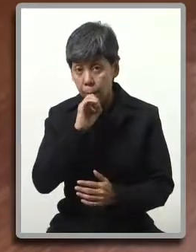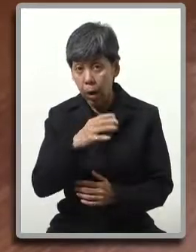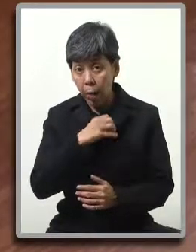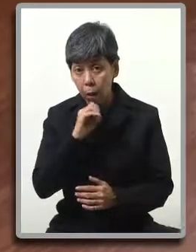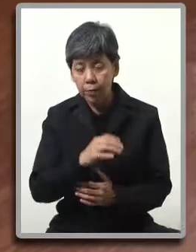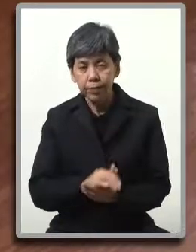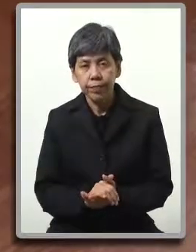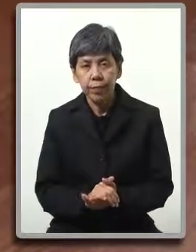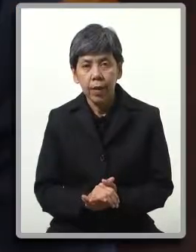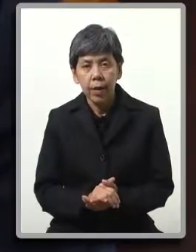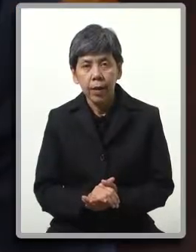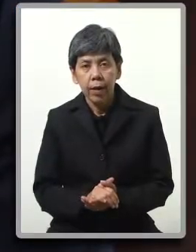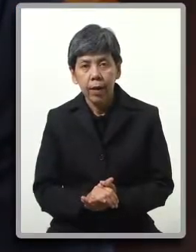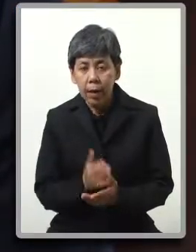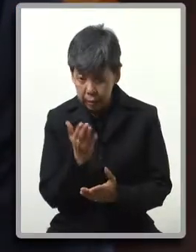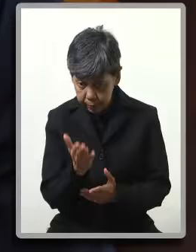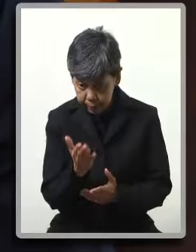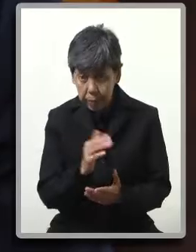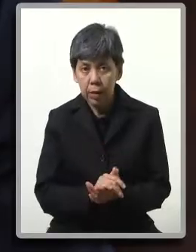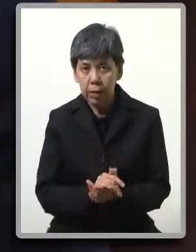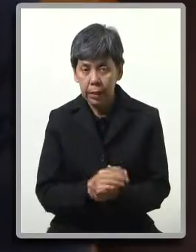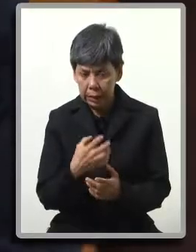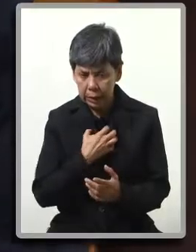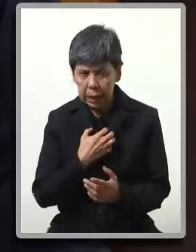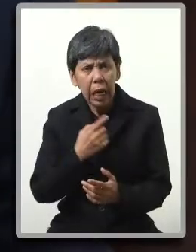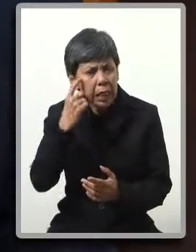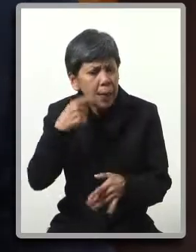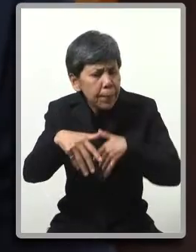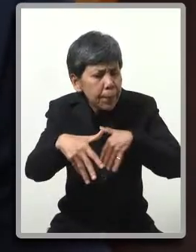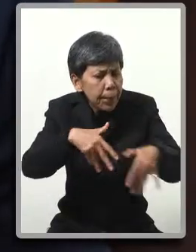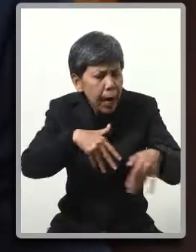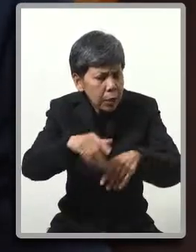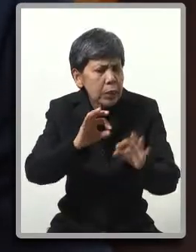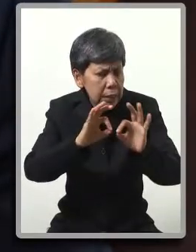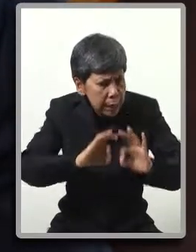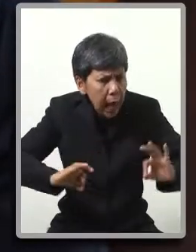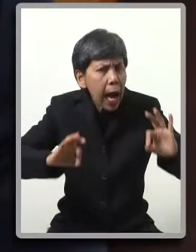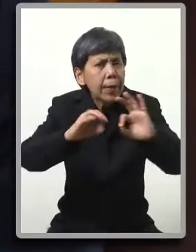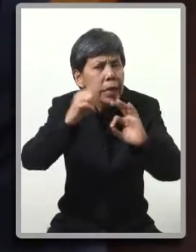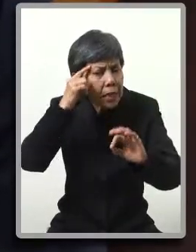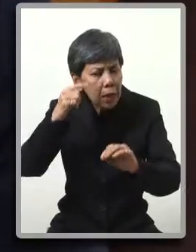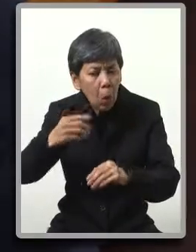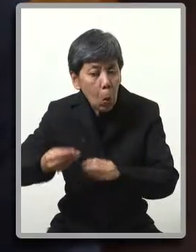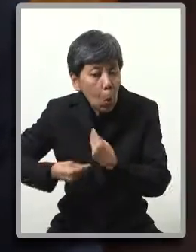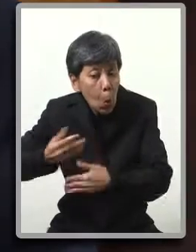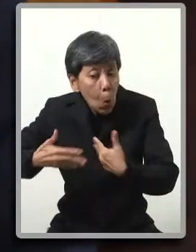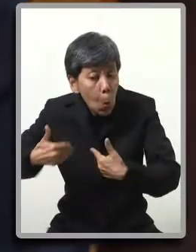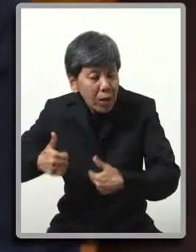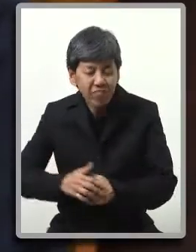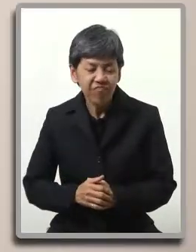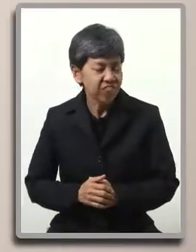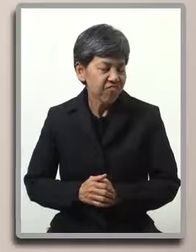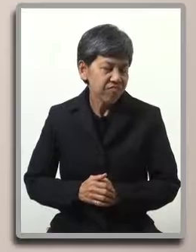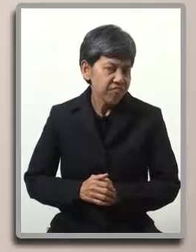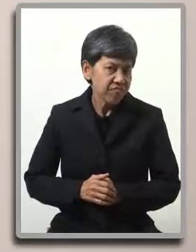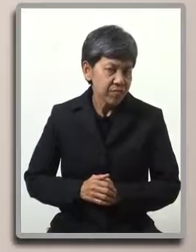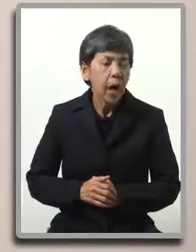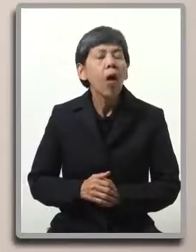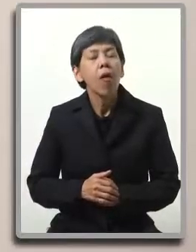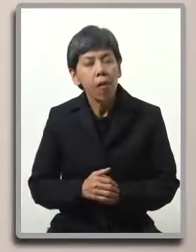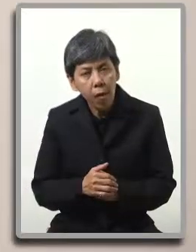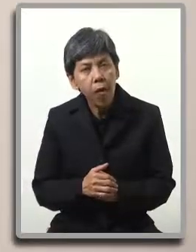มพูดกับเขาเลยในประโยคชัดเจนว่าคุณจะเอาความปลอดภัยของคนในถนนกับธุรกิจคุณผมรับไม่ได ้นั้นมอง